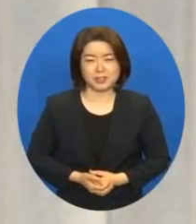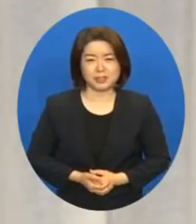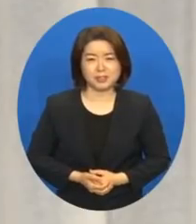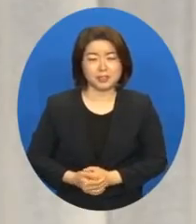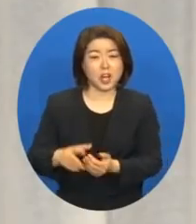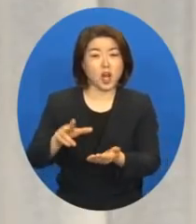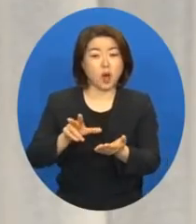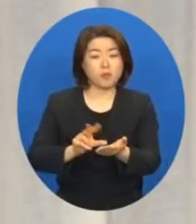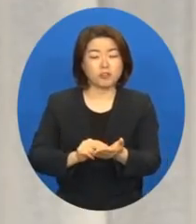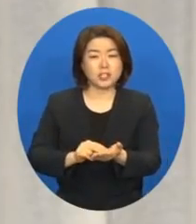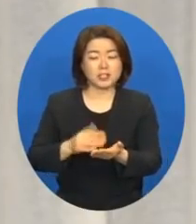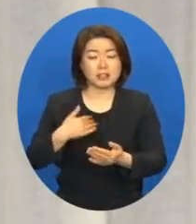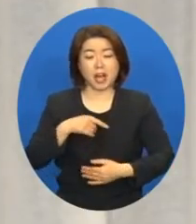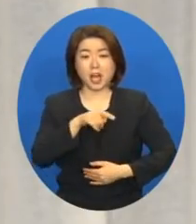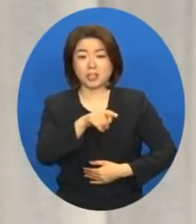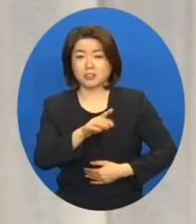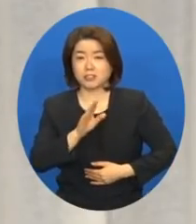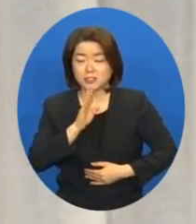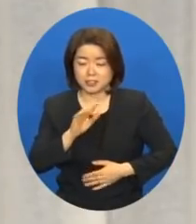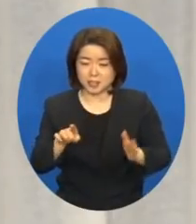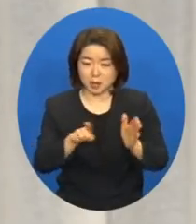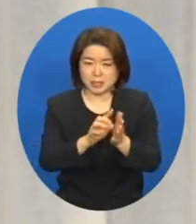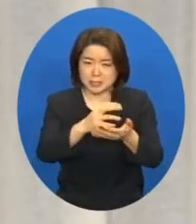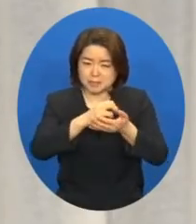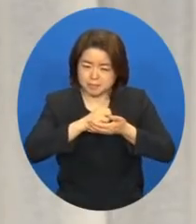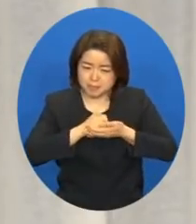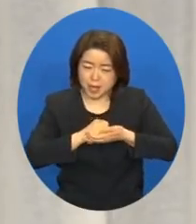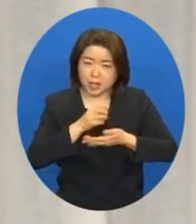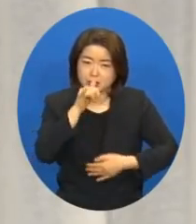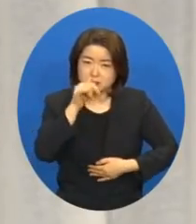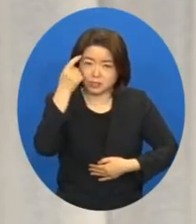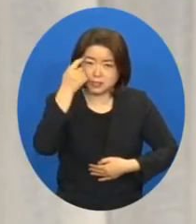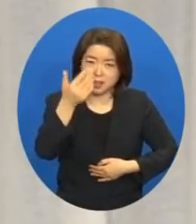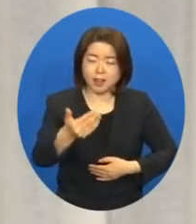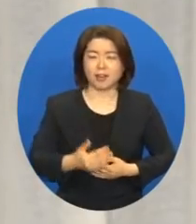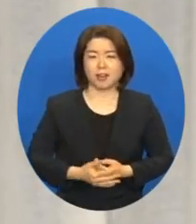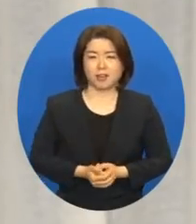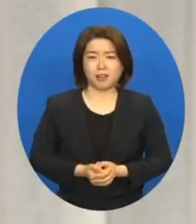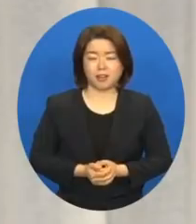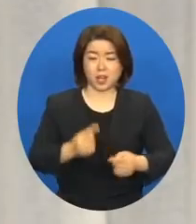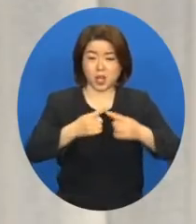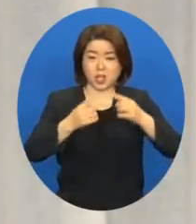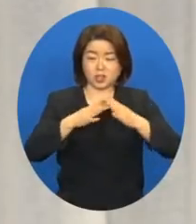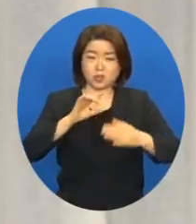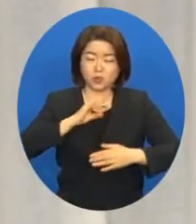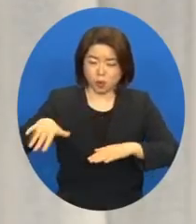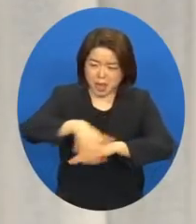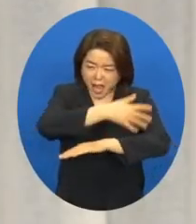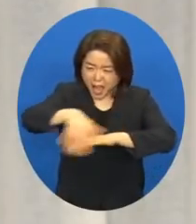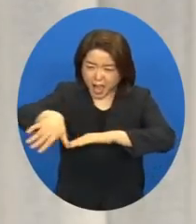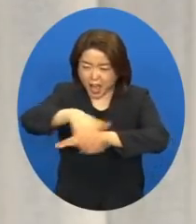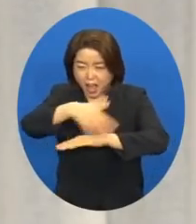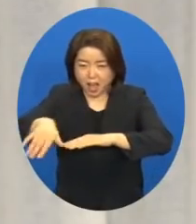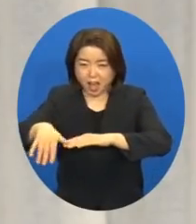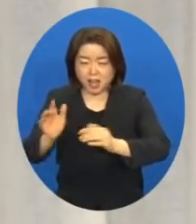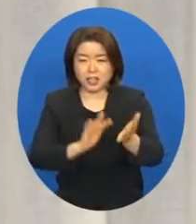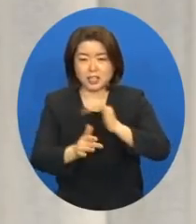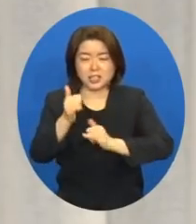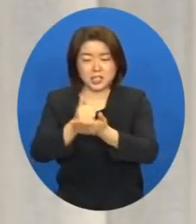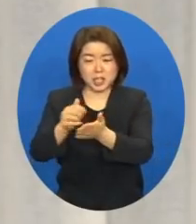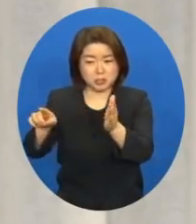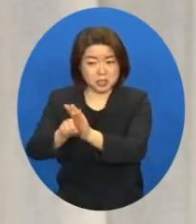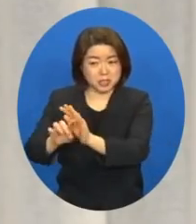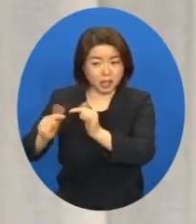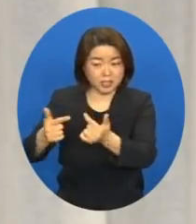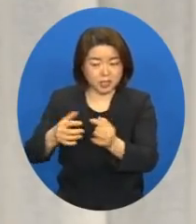문제는 우리가 그것을 진짜 믿음으로 받아들이느냐 하는 겁니다. 교회만 다닌다고 예수님을 믿는 거 아니라고 계속